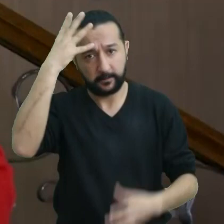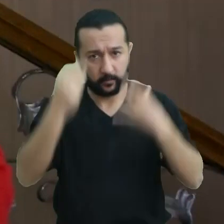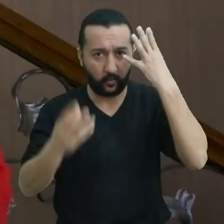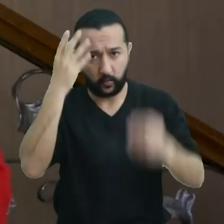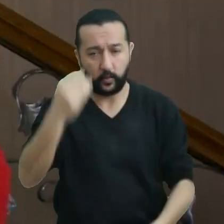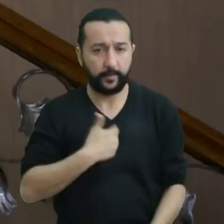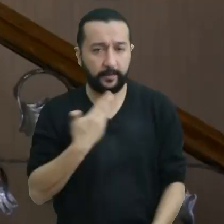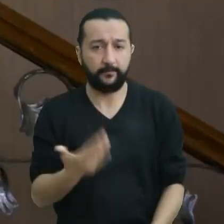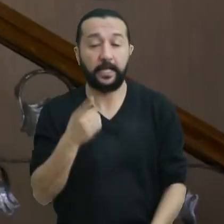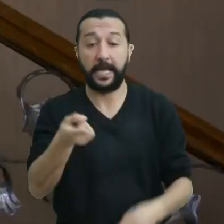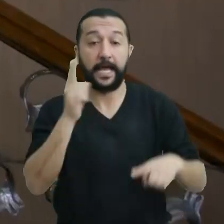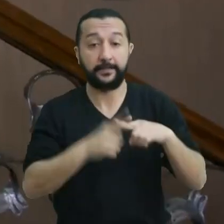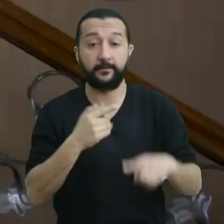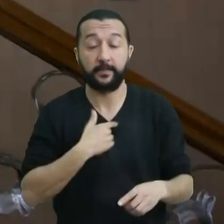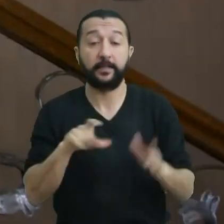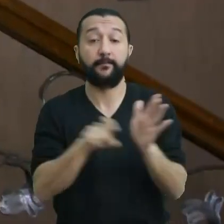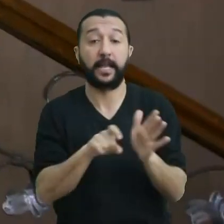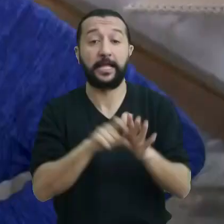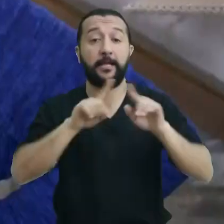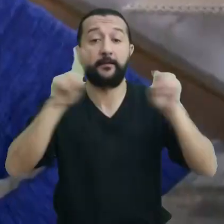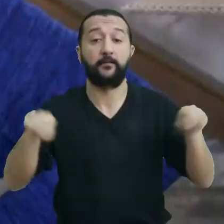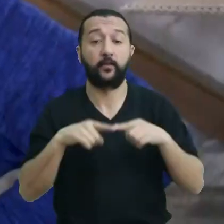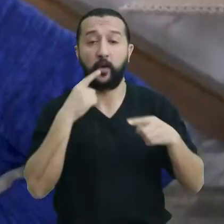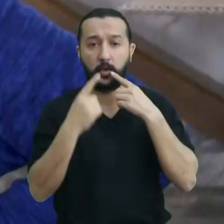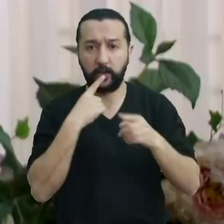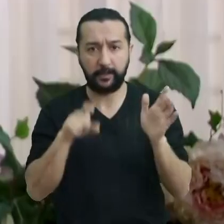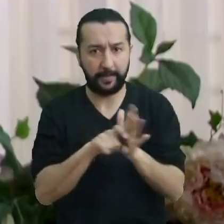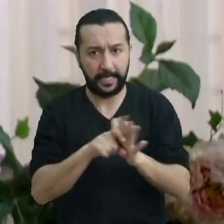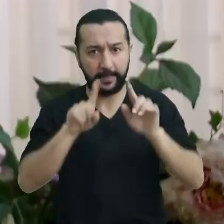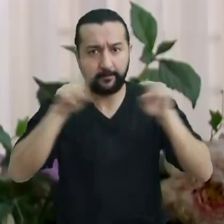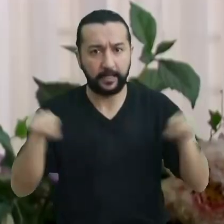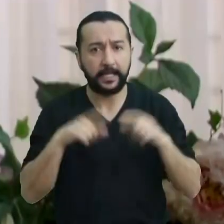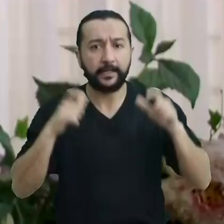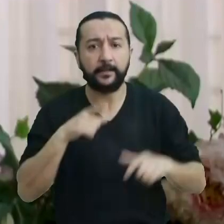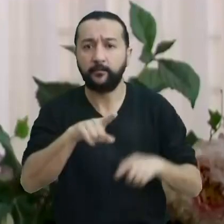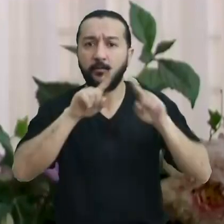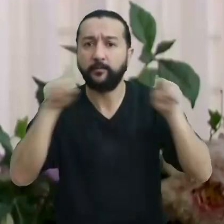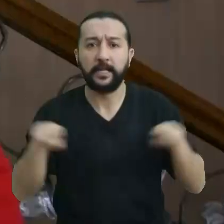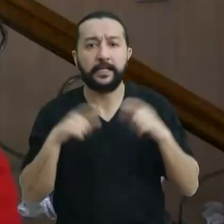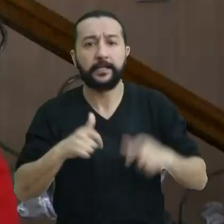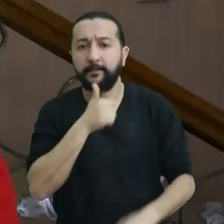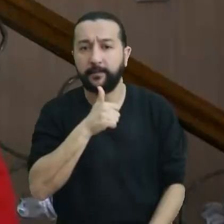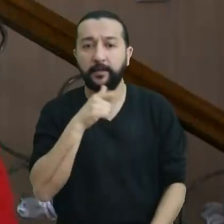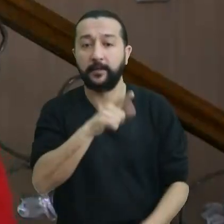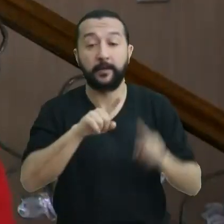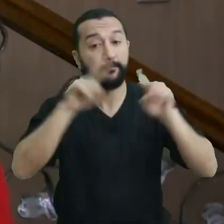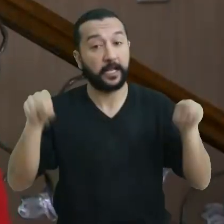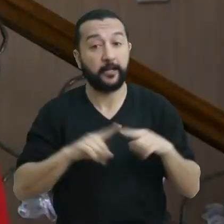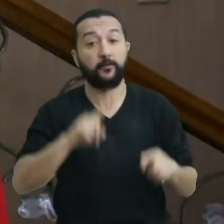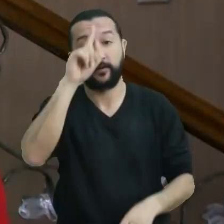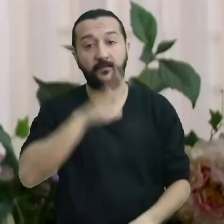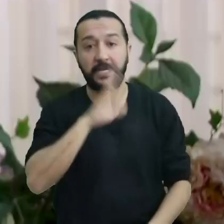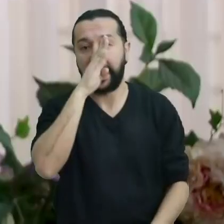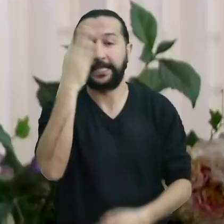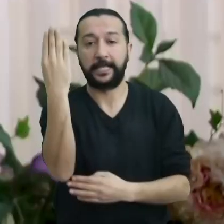dökülüyor ya. Ayrıca belge koruyuşu belge. Belge mi? Nerede bunun belgesi babiş koçum? Belge yukarıda kızım.